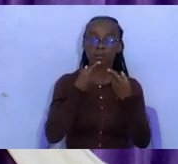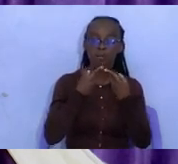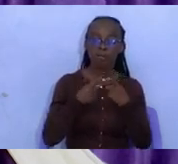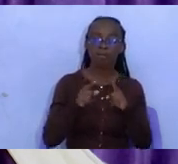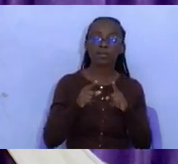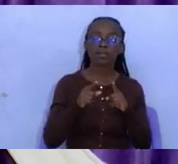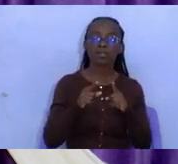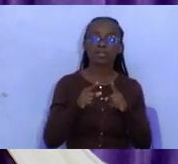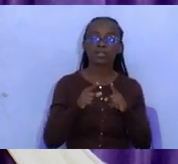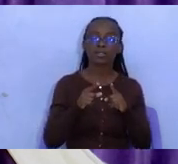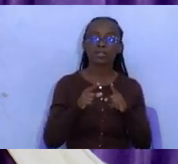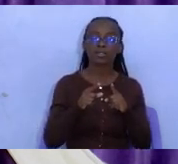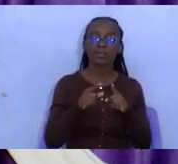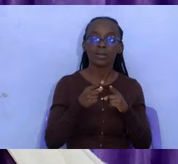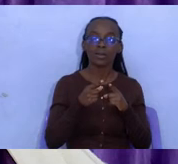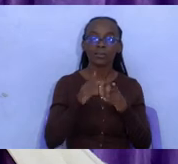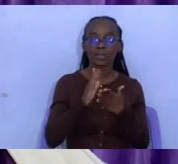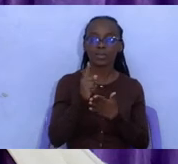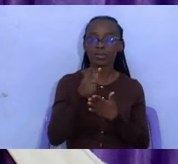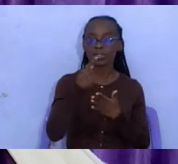wewe ushikanishangi.